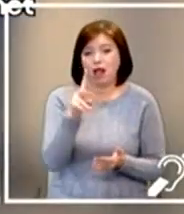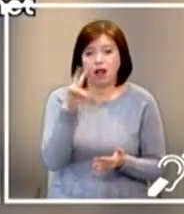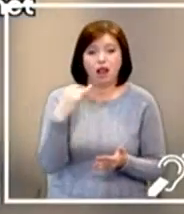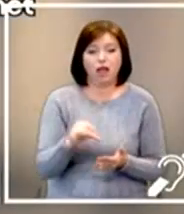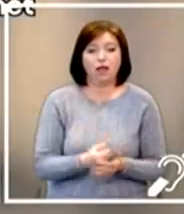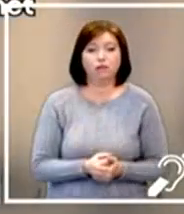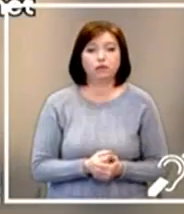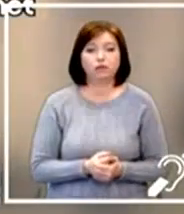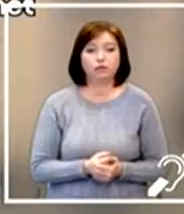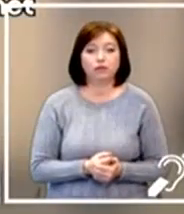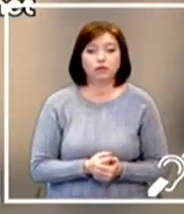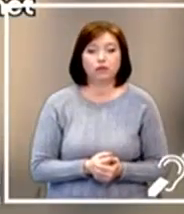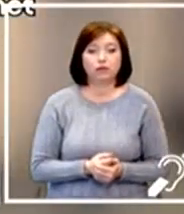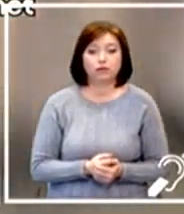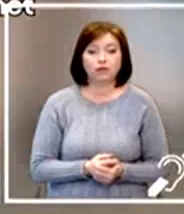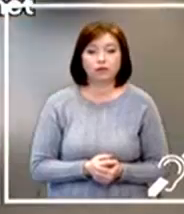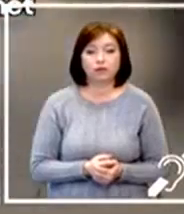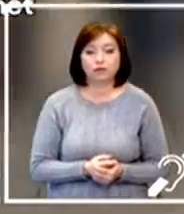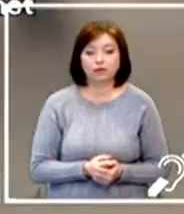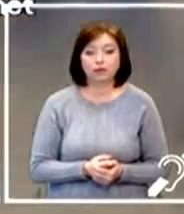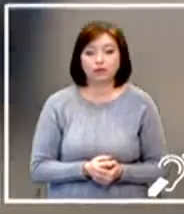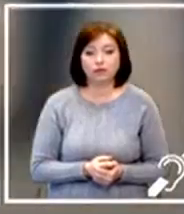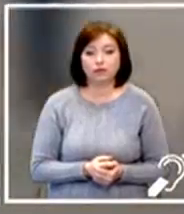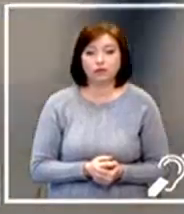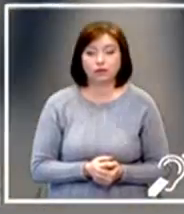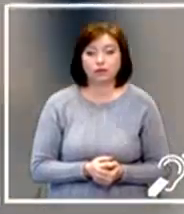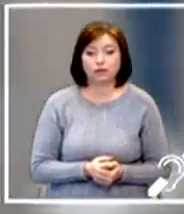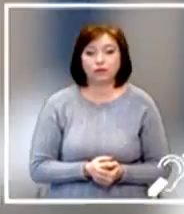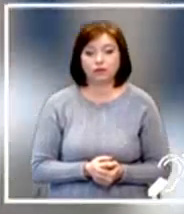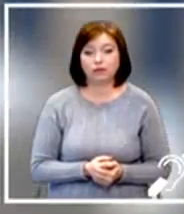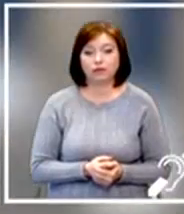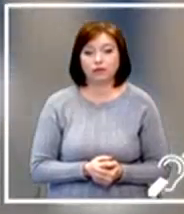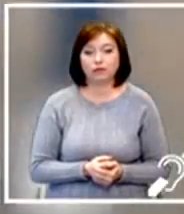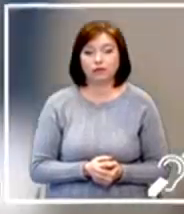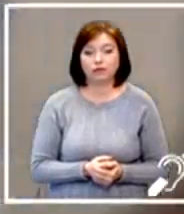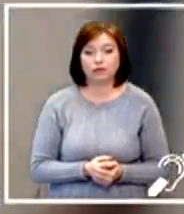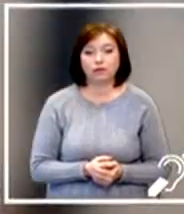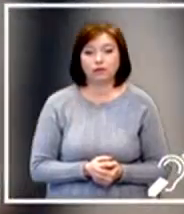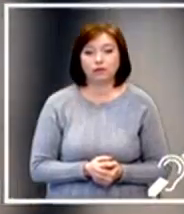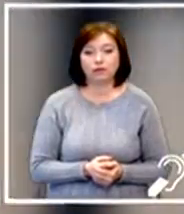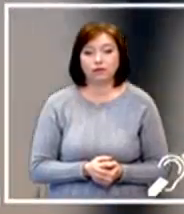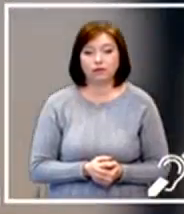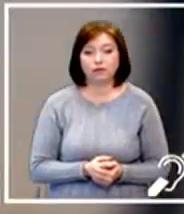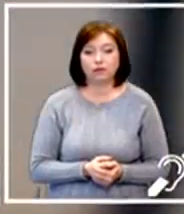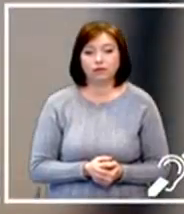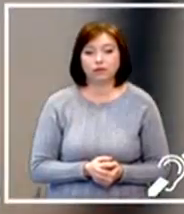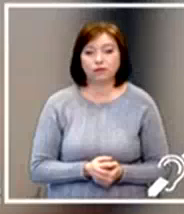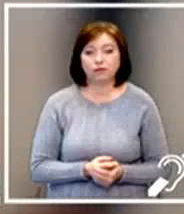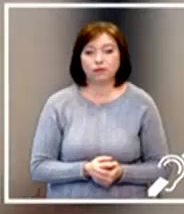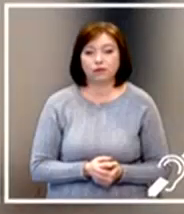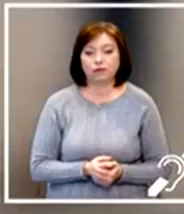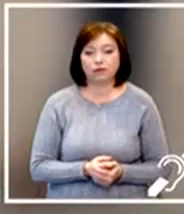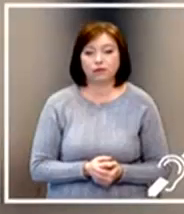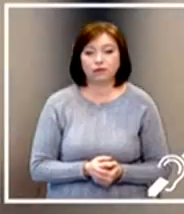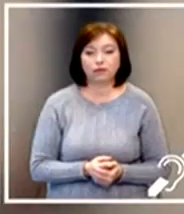să meargă, să-și cumpere bilet și să ne lase în pace. Să lase în pace viitorul